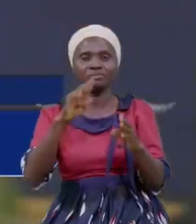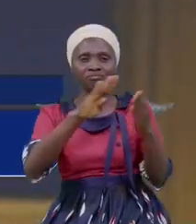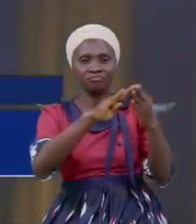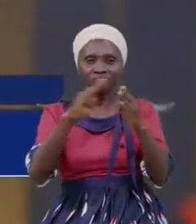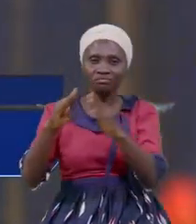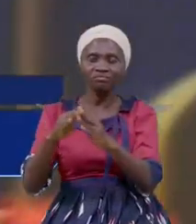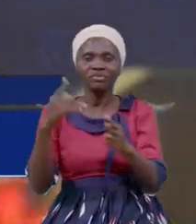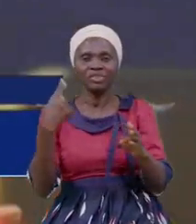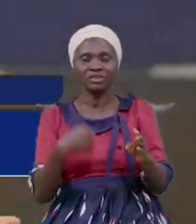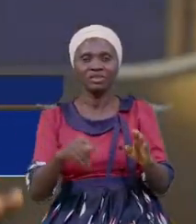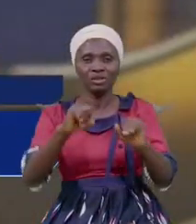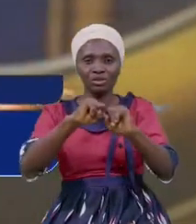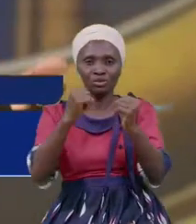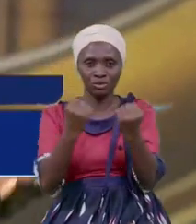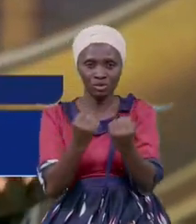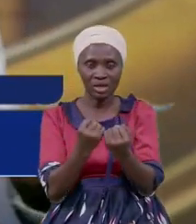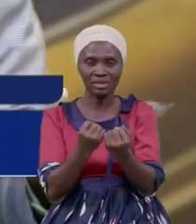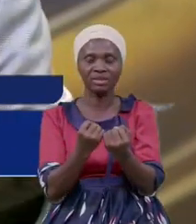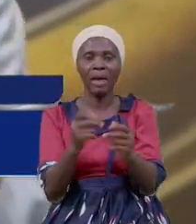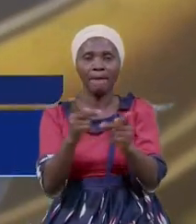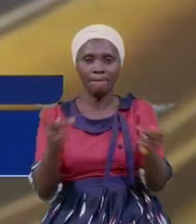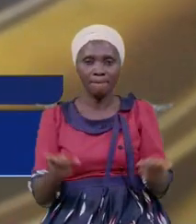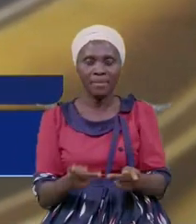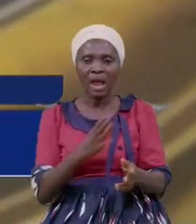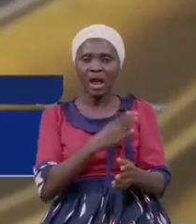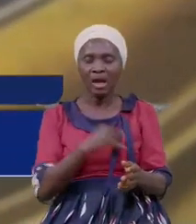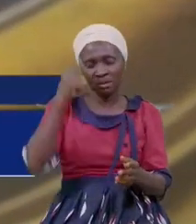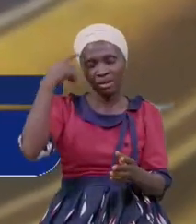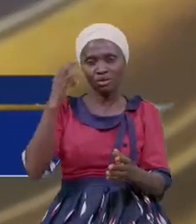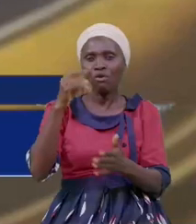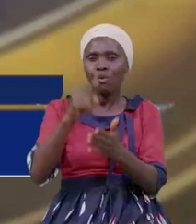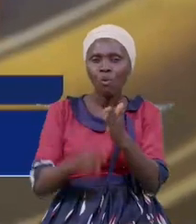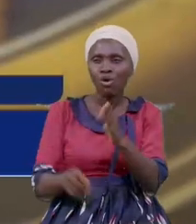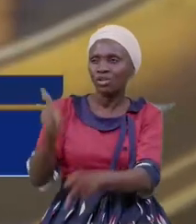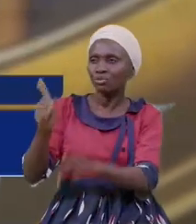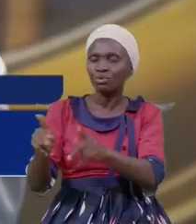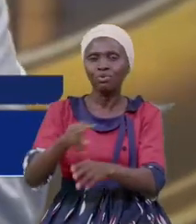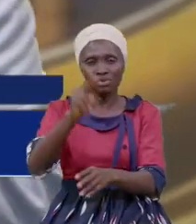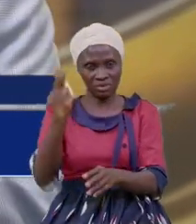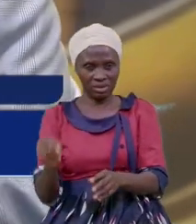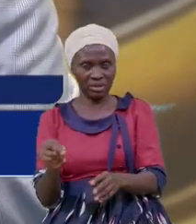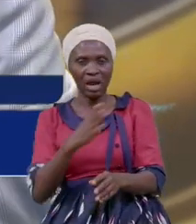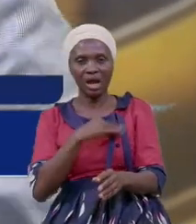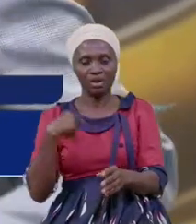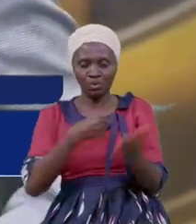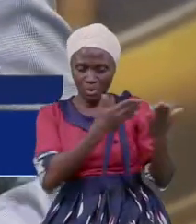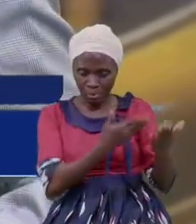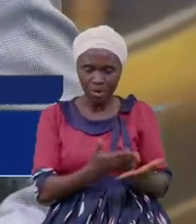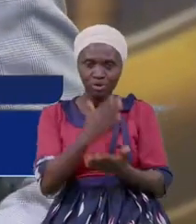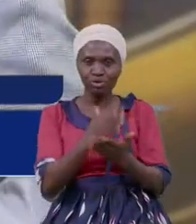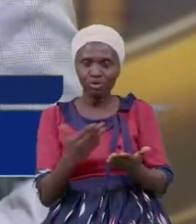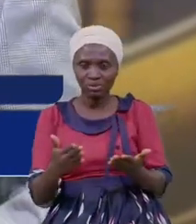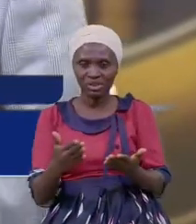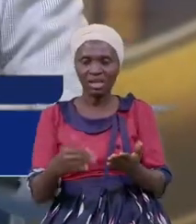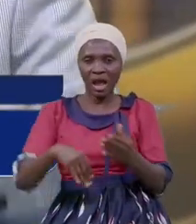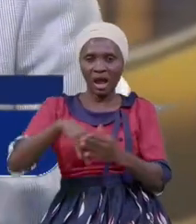et nous apportons quelque chose de ce lieu-là dont la communauté aura besoin elle considère elle pense